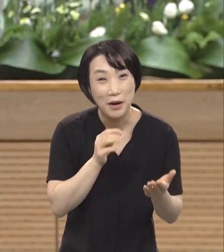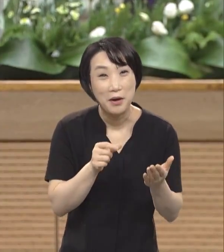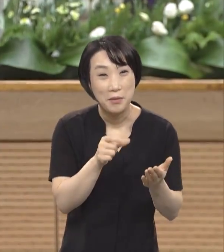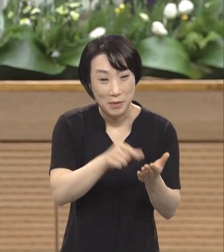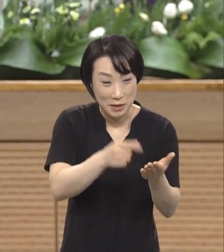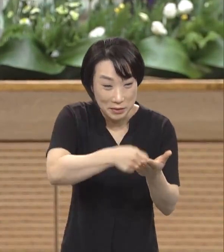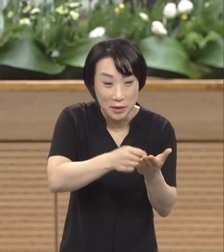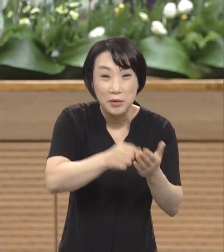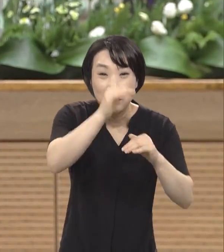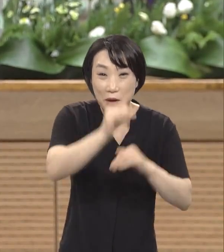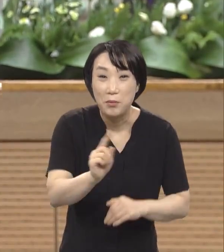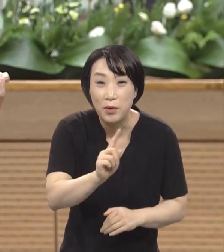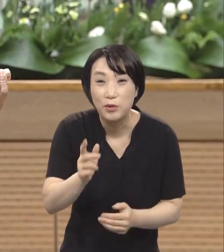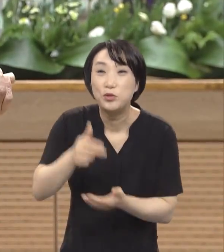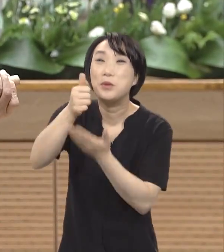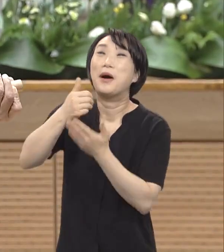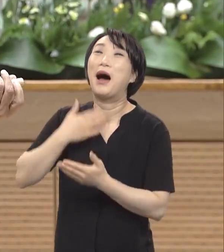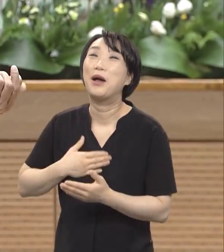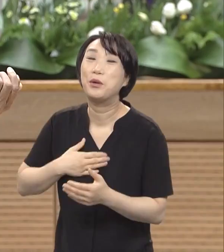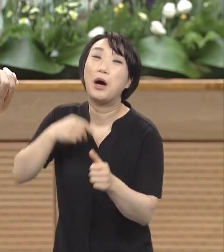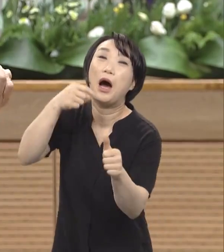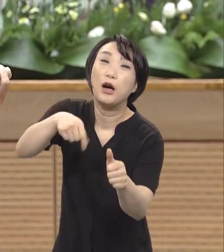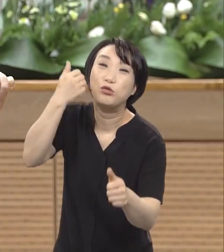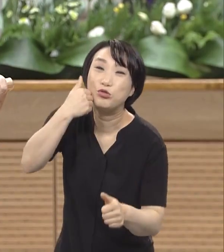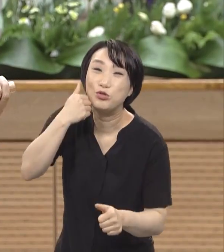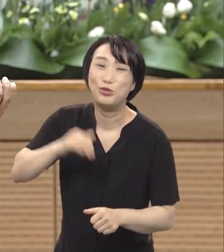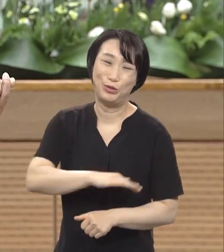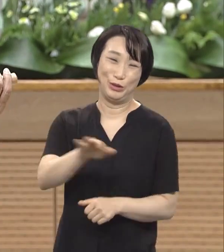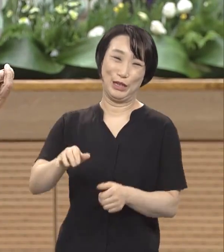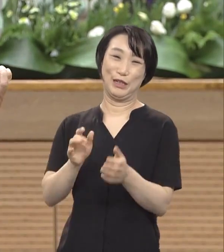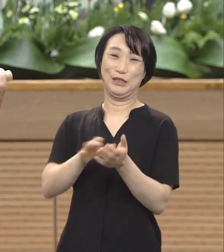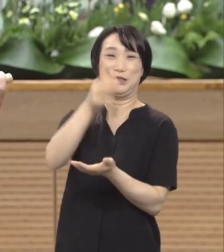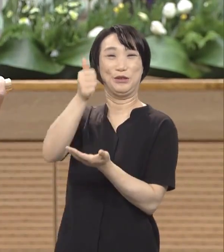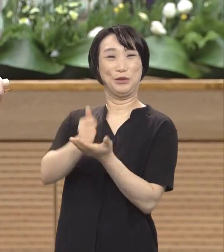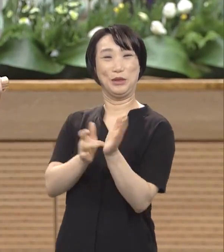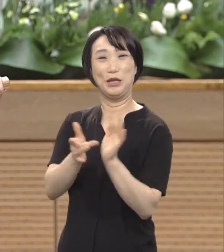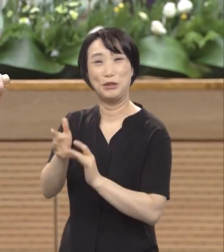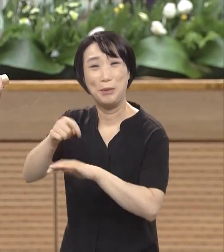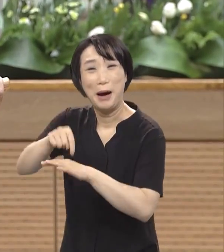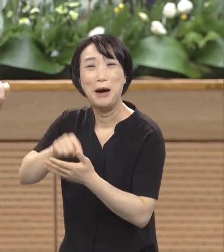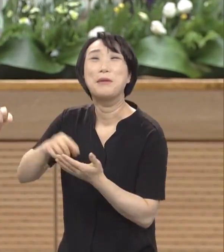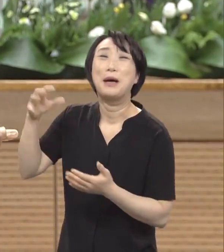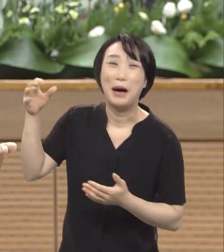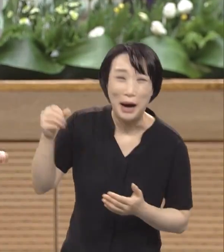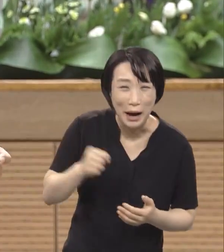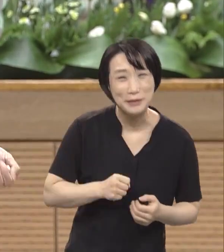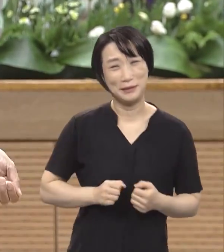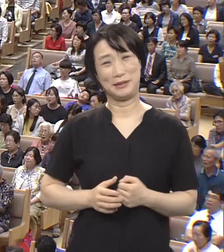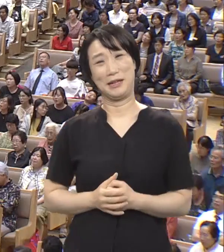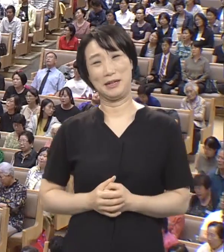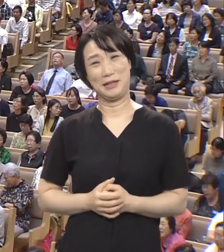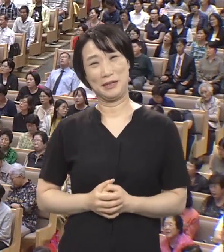알아서 가르치겠느냐? 우리가 그리스도 예수의 마음을 가졌도다.